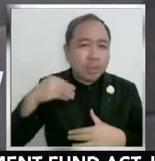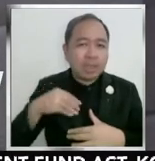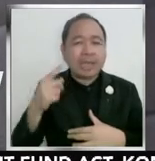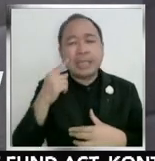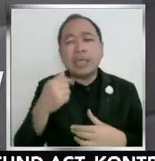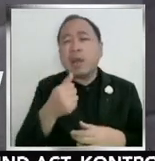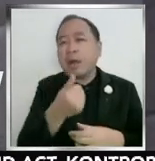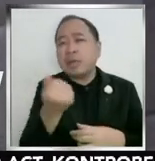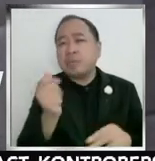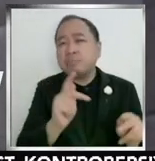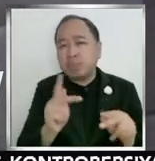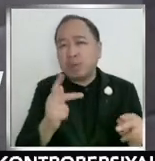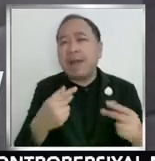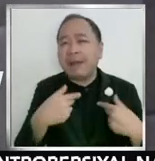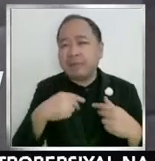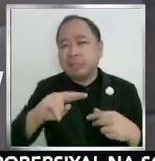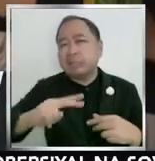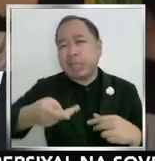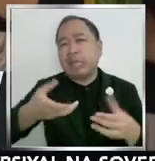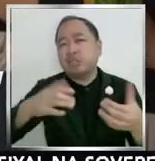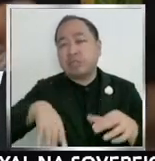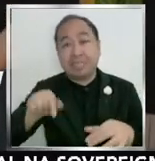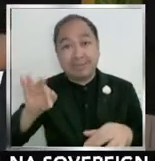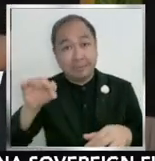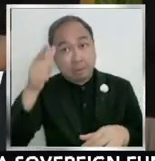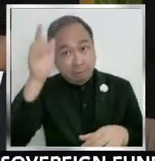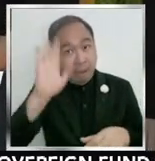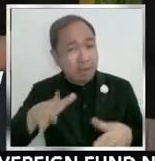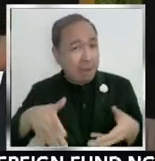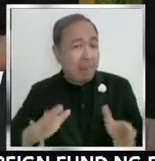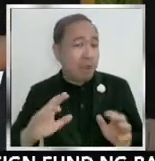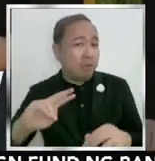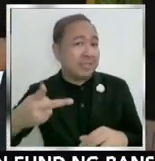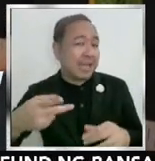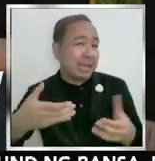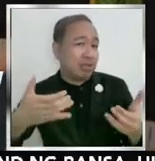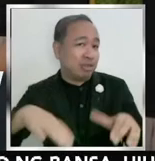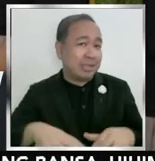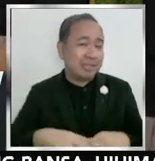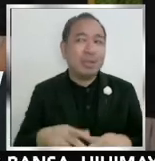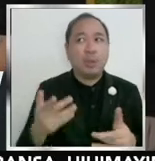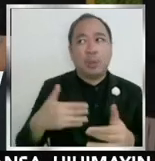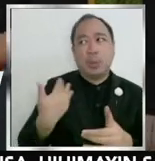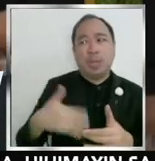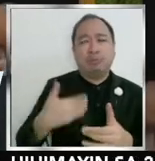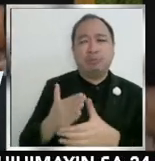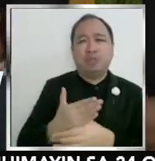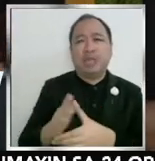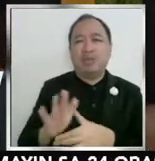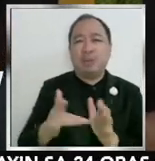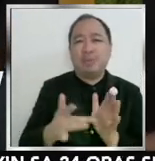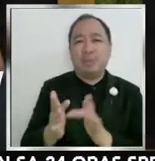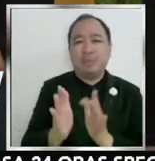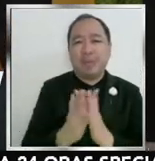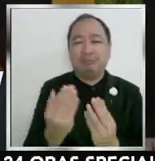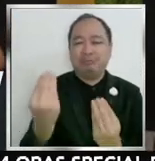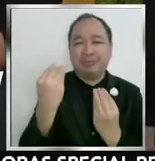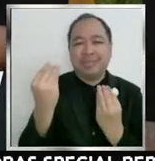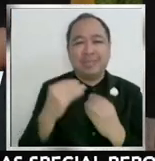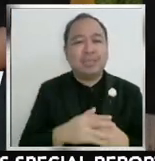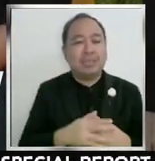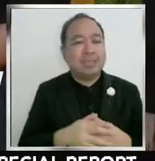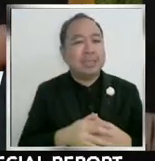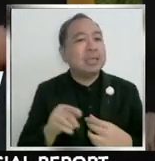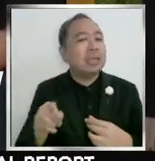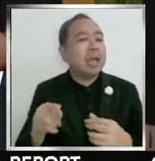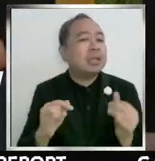nga nagpapatawa, tao pa kaya. Wow! Please turn your Bible to John! Yan ang last trip na guessing ng The Cheating